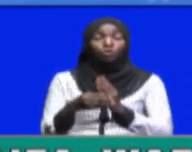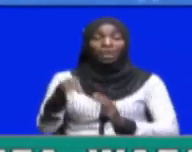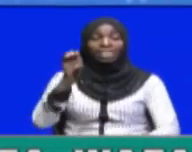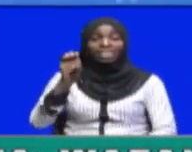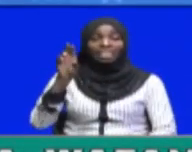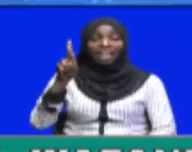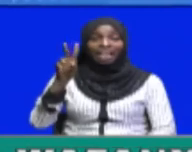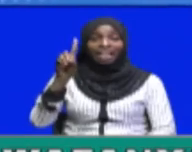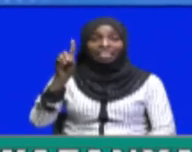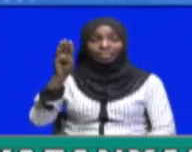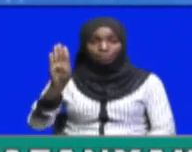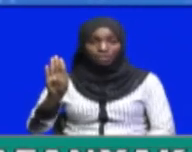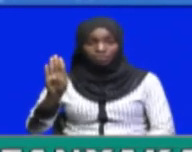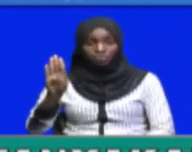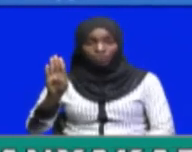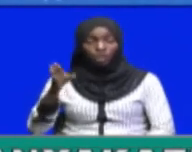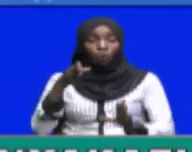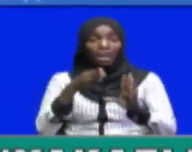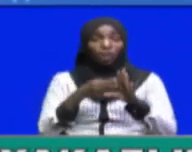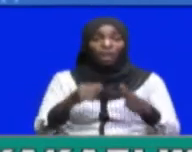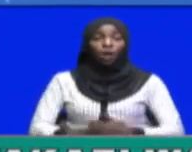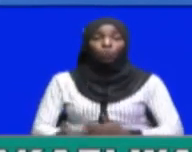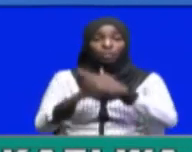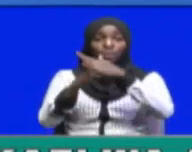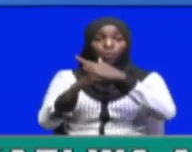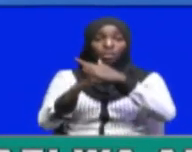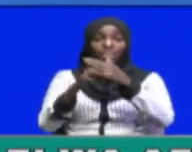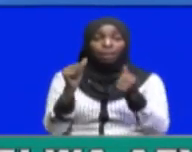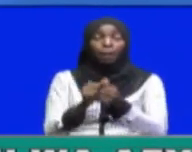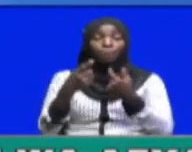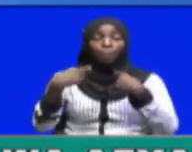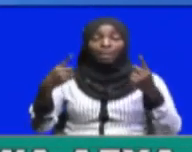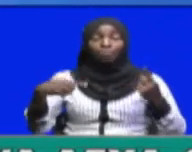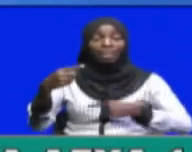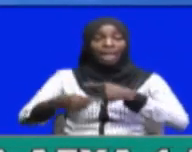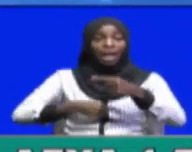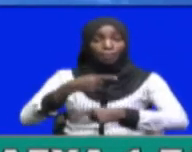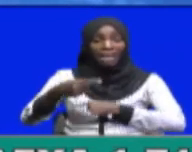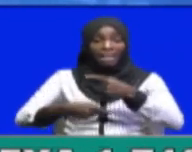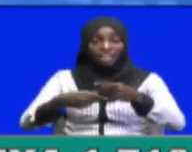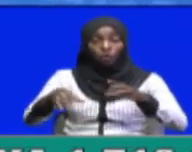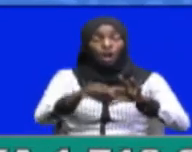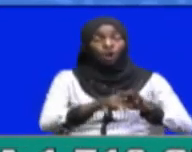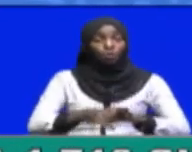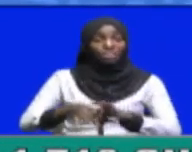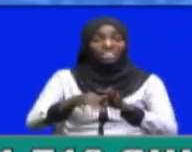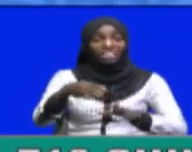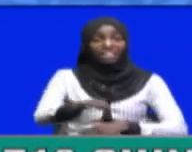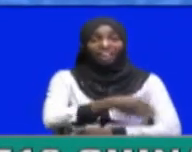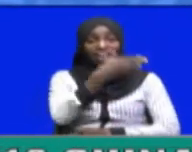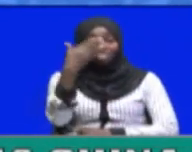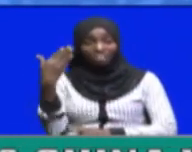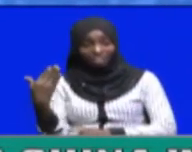kuunga mkono utekelezaji wa miradi mbalimbali ya maendeleo inayowagusa wananchi kwa kushirikiana na serikali ili ustawi